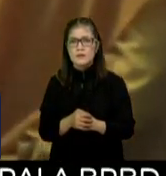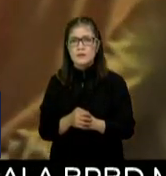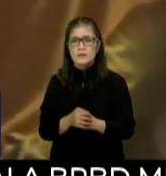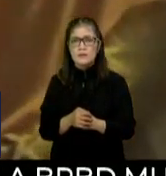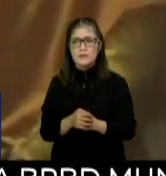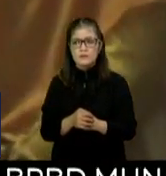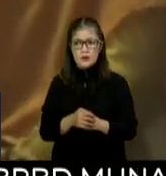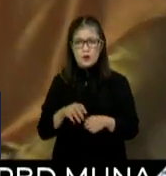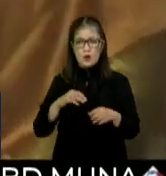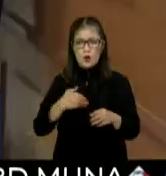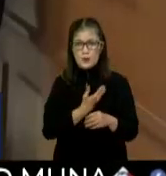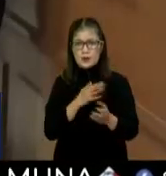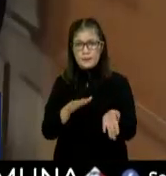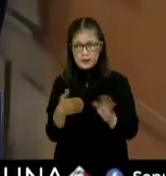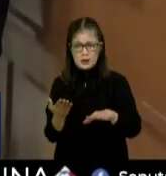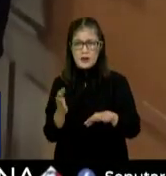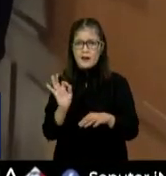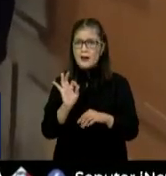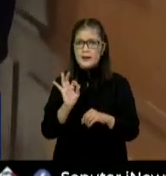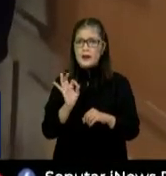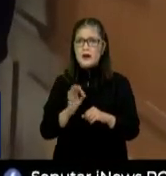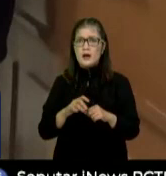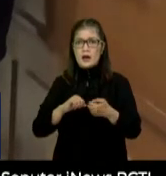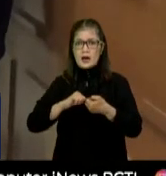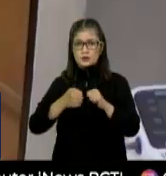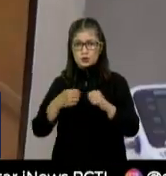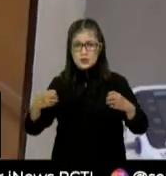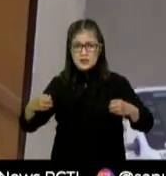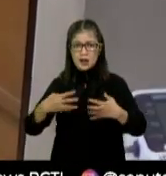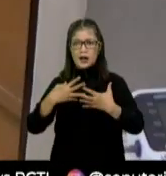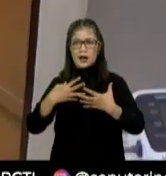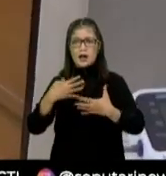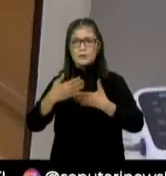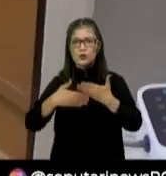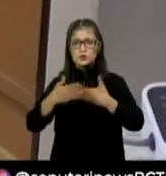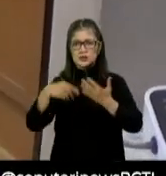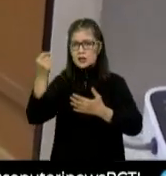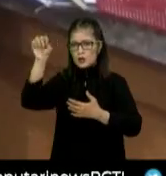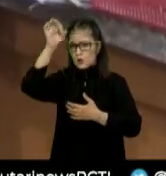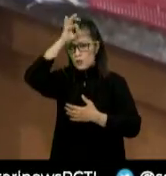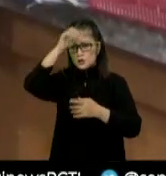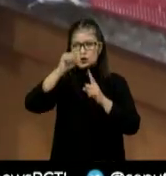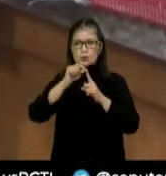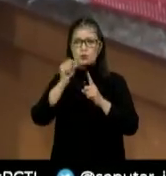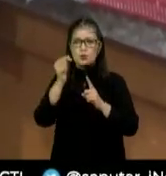Tidak ada korban jiwa dalam insiden ini. Sementara kasus kecelakaan ditangani unit laka lantas Polres Purwakarta.